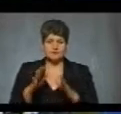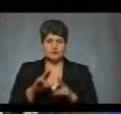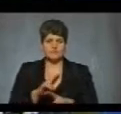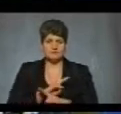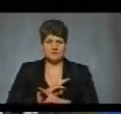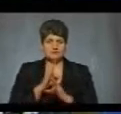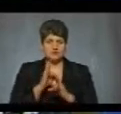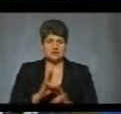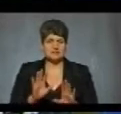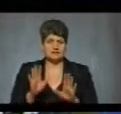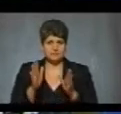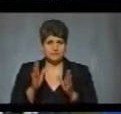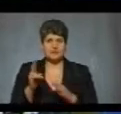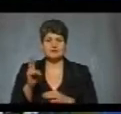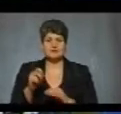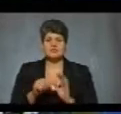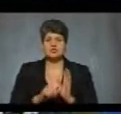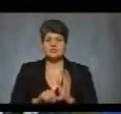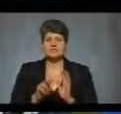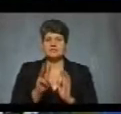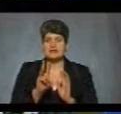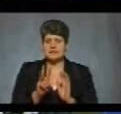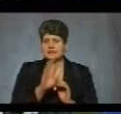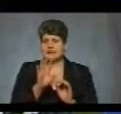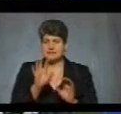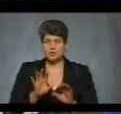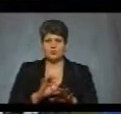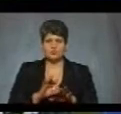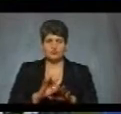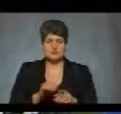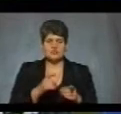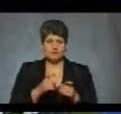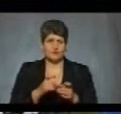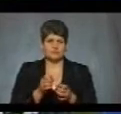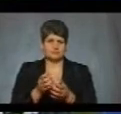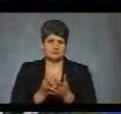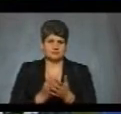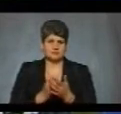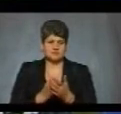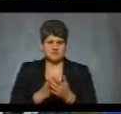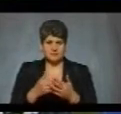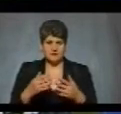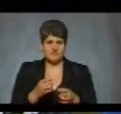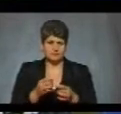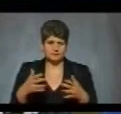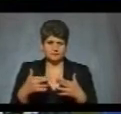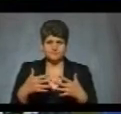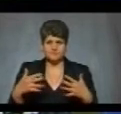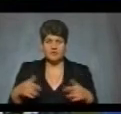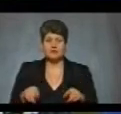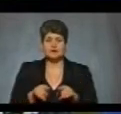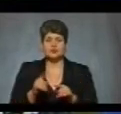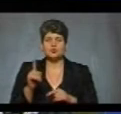час нещасного випадку, 263-ї – незаконне поводження зі зброєю, бойовими припасами або вибуховими речовинами, а